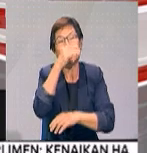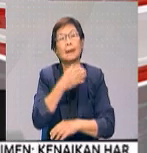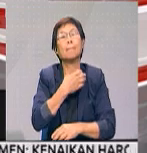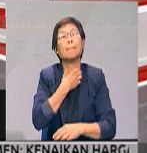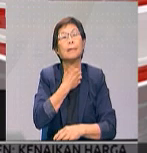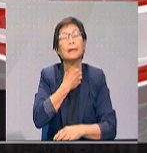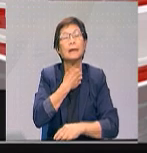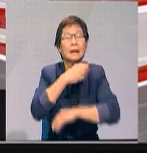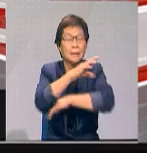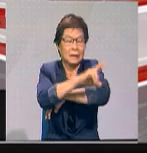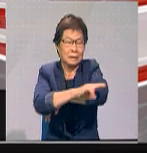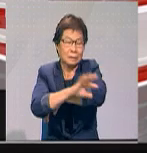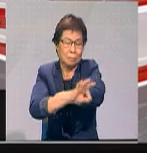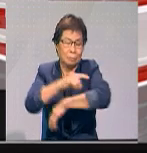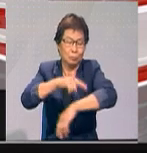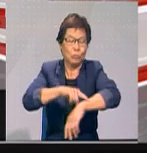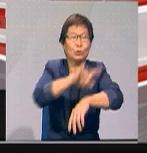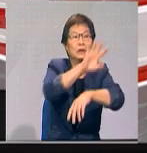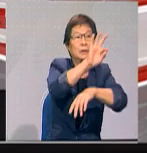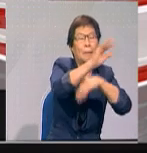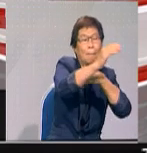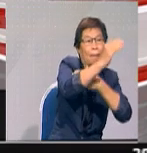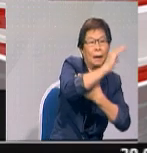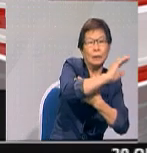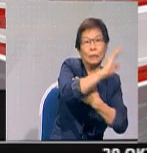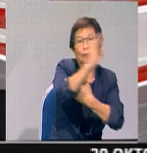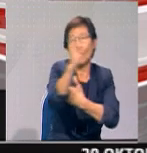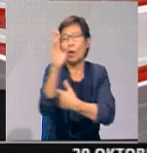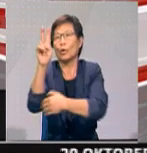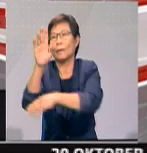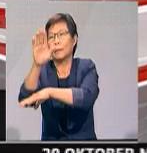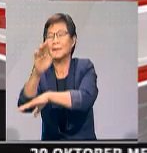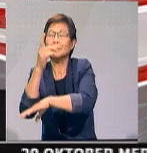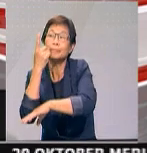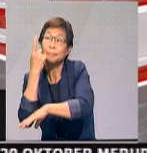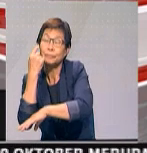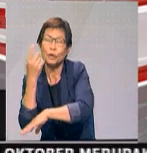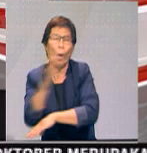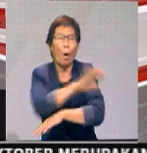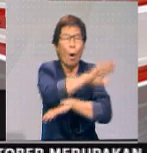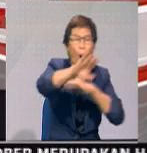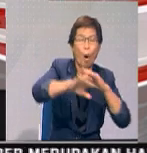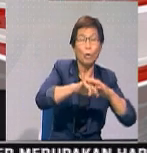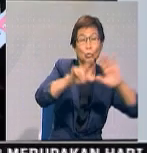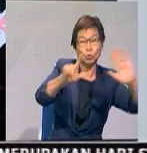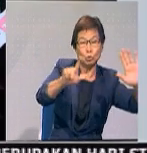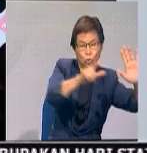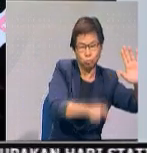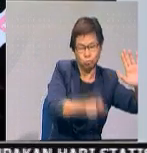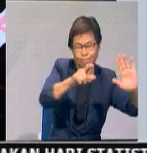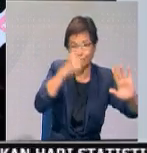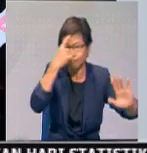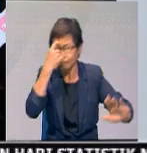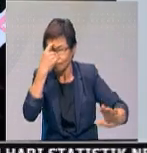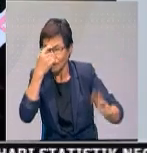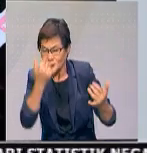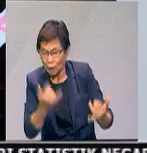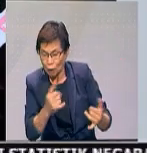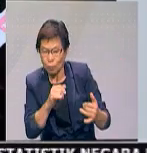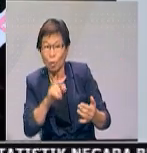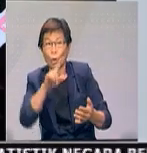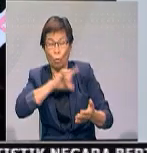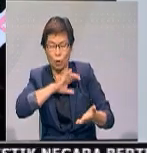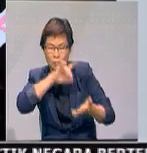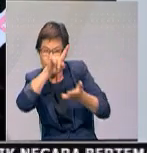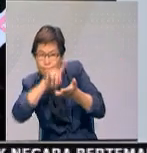Negeri Sembilan bermula pukul 9 pagi hingga 2 petang tadi. Kesemua tujuh suspek yang ditahan berada dalam pemantauan